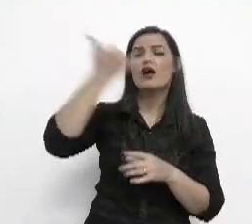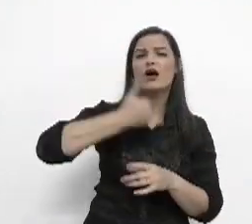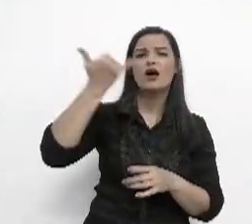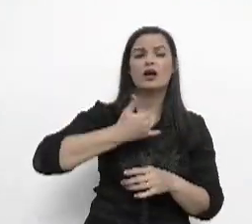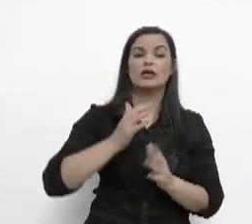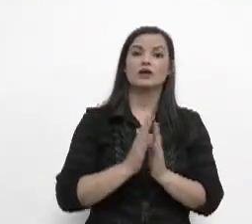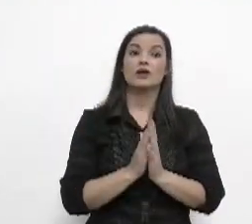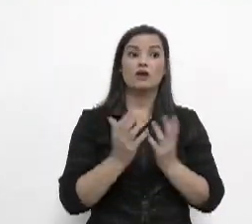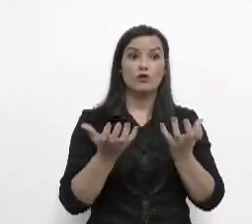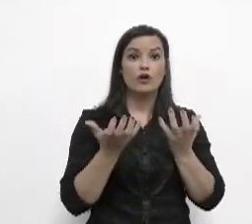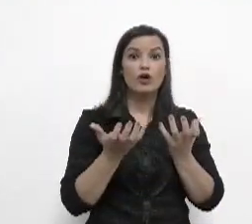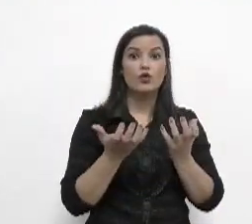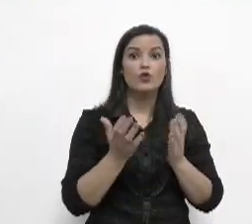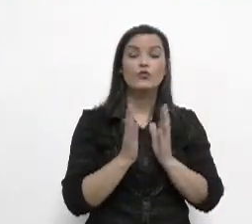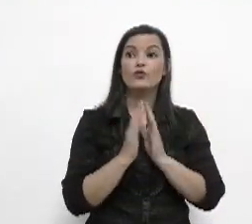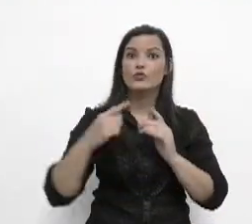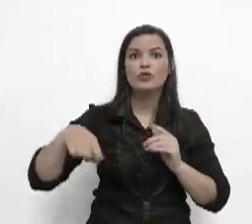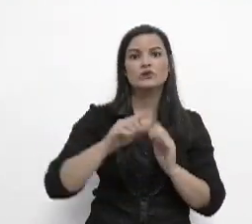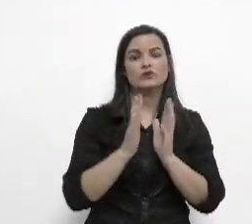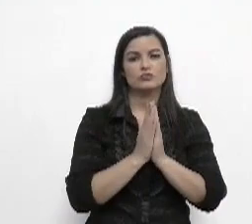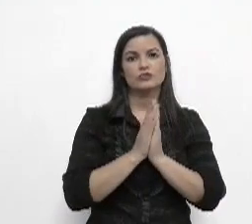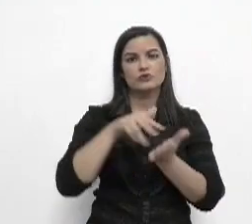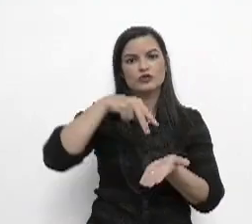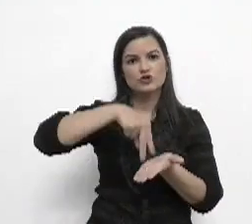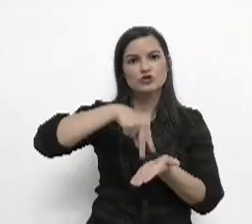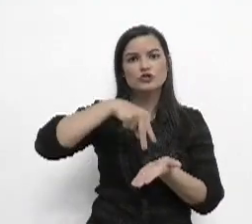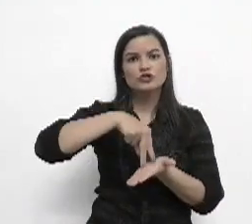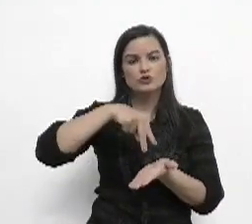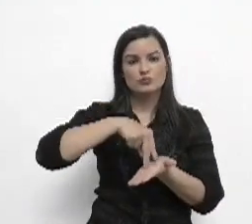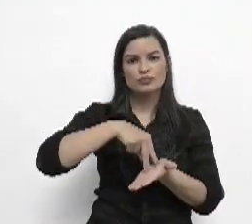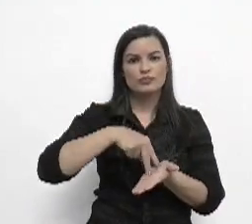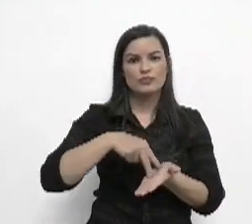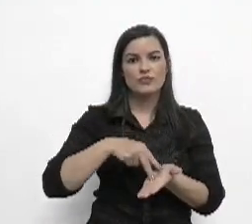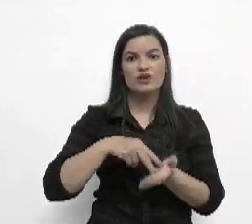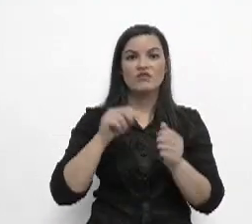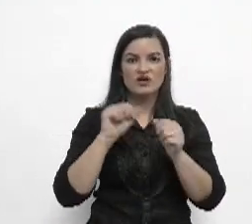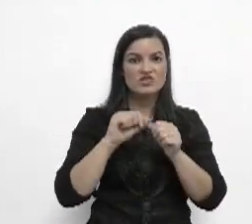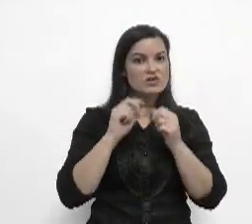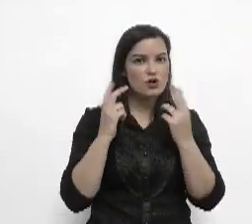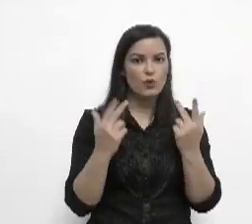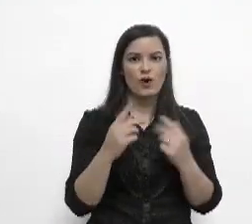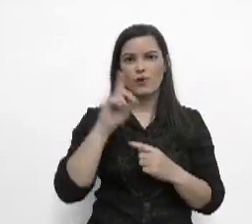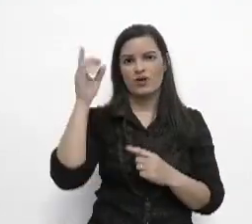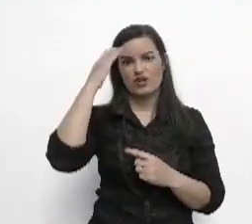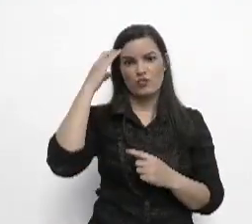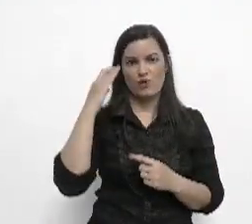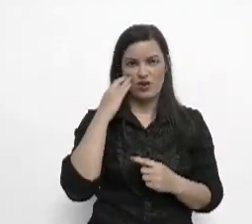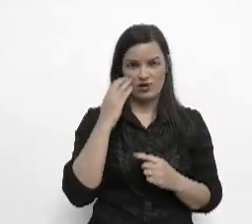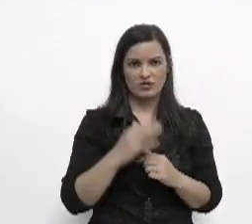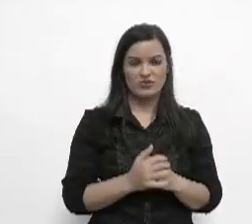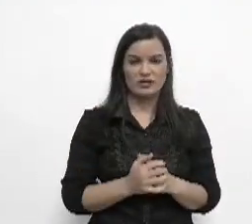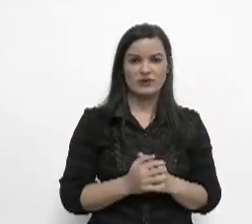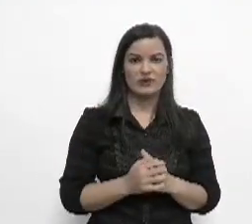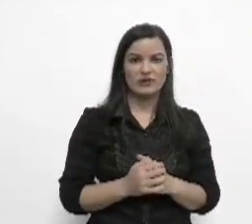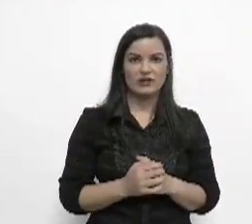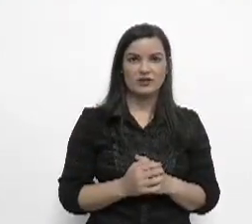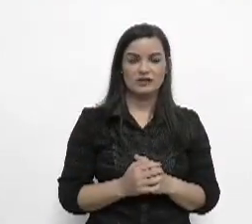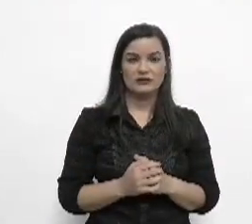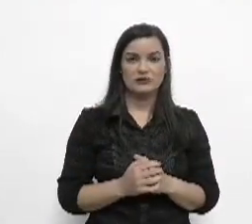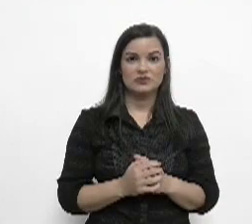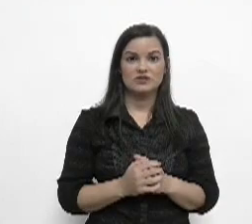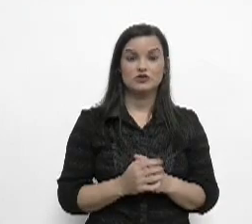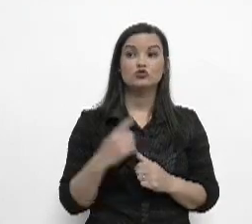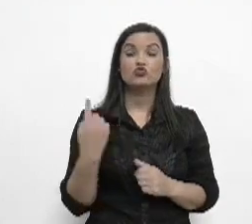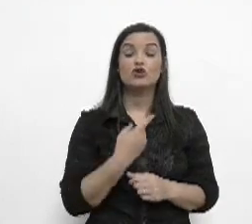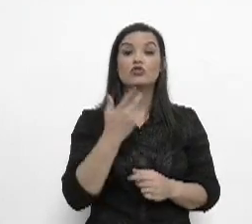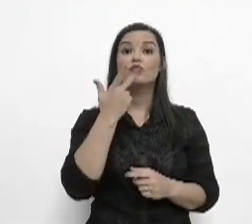좋겠습니다. Eu peço que, se possível, os irmãos se coloquem de pé para que nós possamos ter esse momento com vocês. Everybody say hallelujah 3 times. Vamos falar